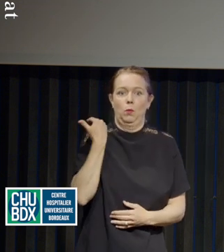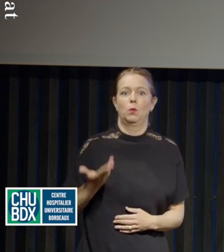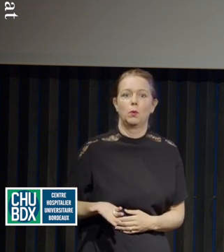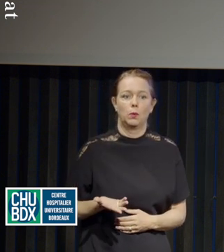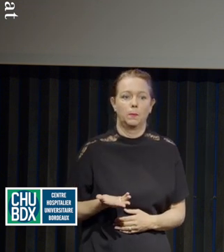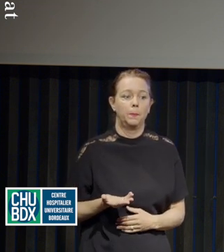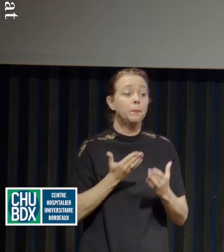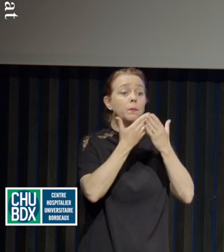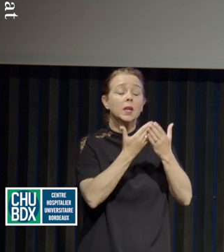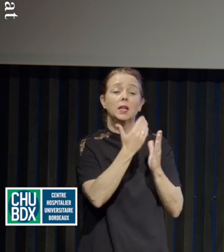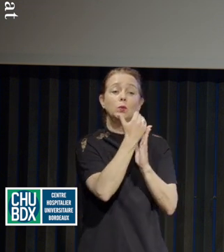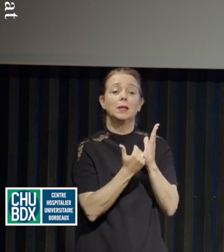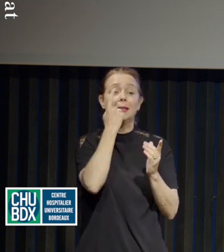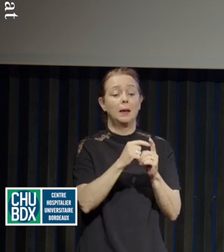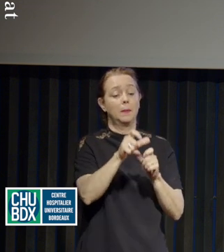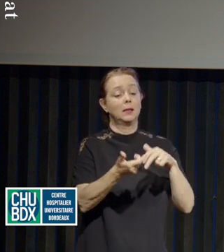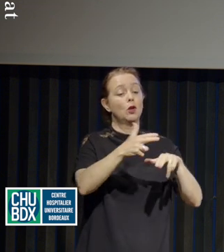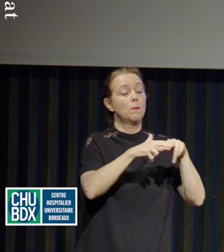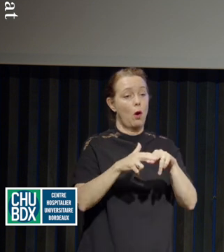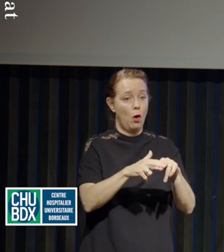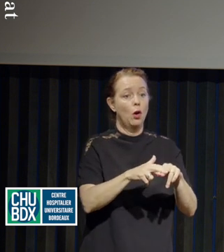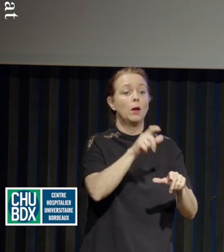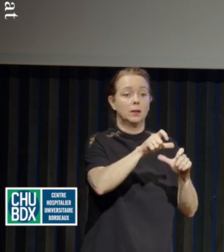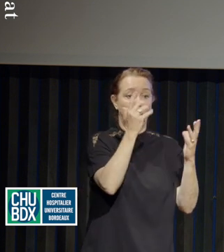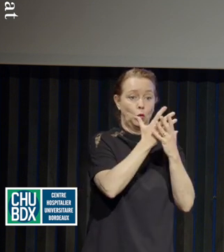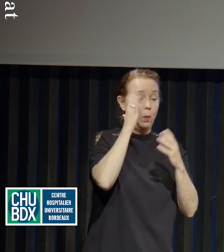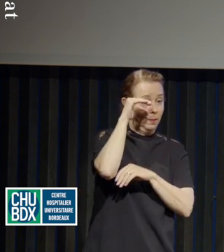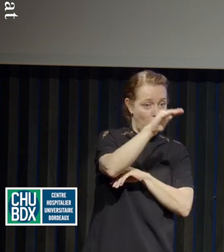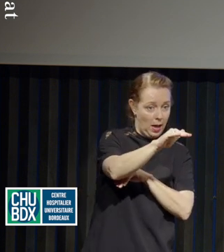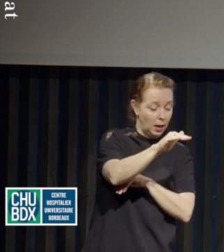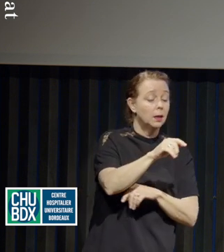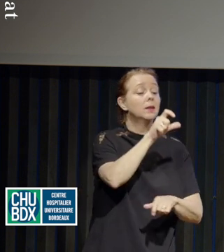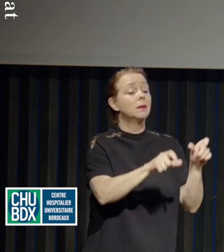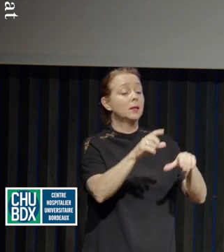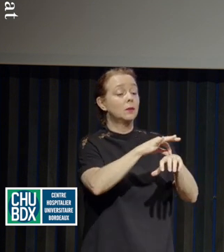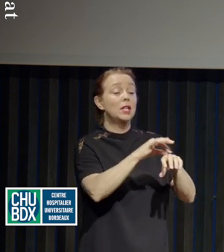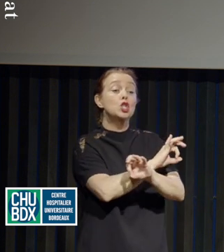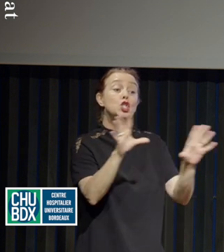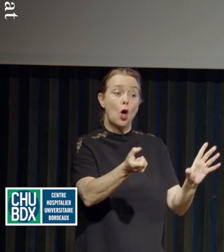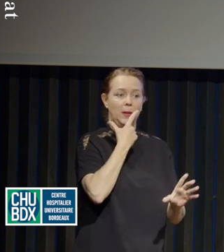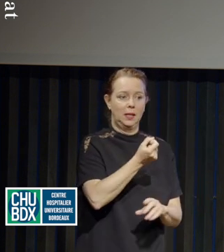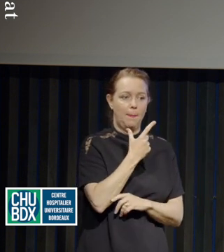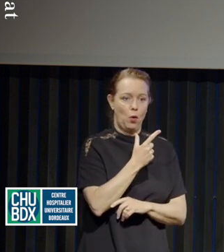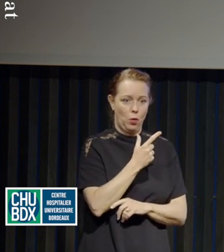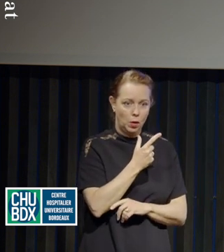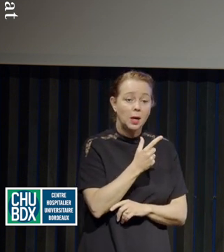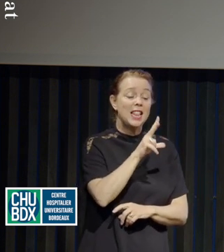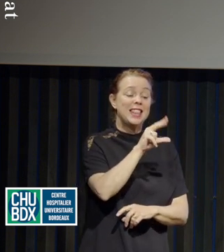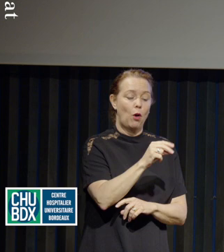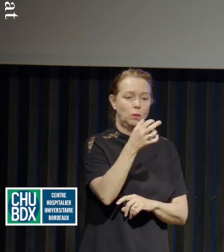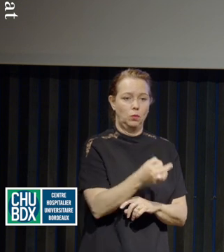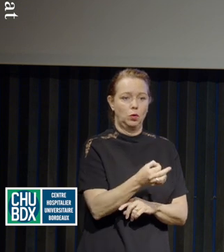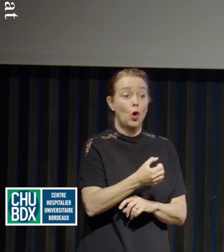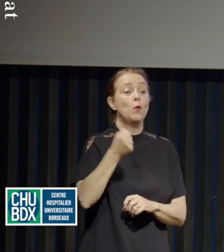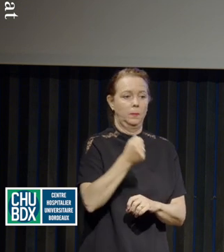cette étude sur la mortalité dans le trouble bipolaire, on voit que les patients qui sont non traités ont 30% de risque de surmortalité